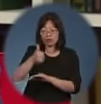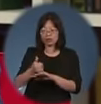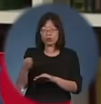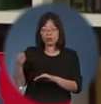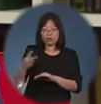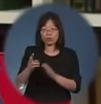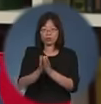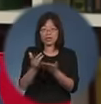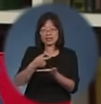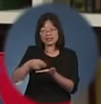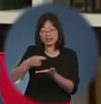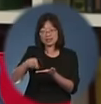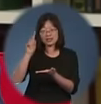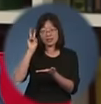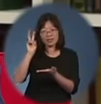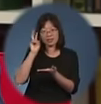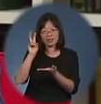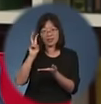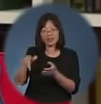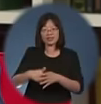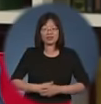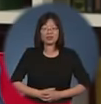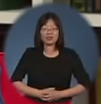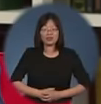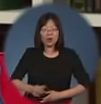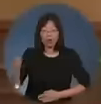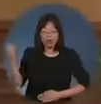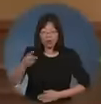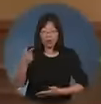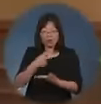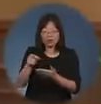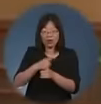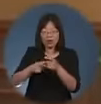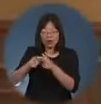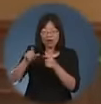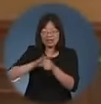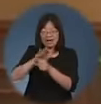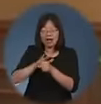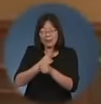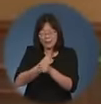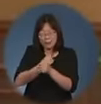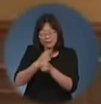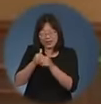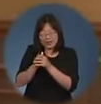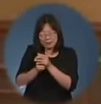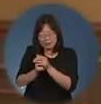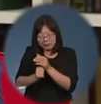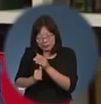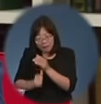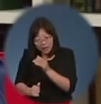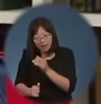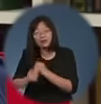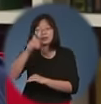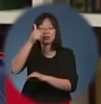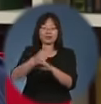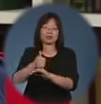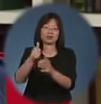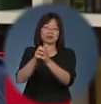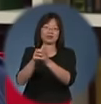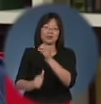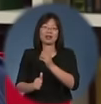쓰겠죠 뭐 또 쓰면 또 더 더 깊이 빠져드실 아 그러니까 결국 그렇게 빠져드는 것이